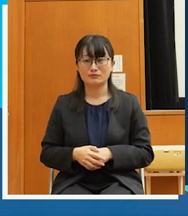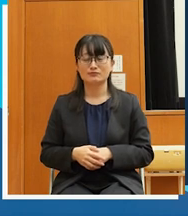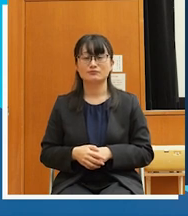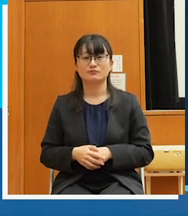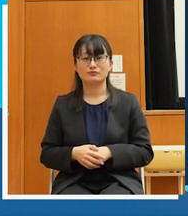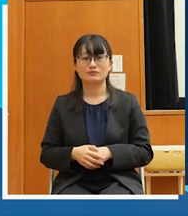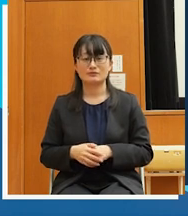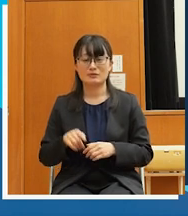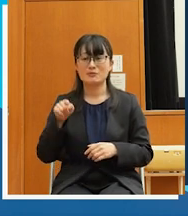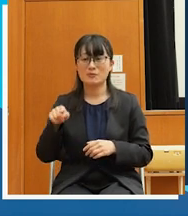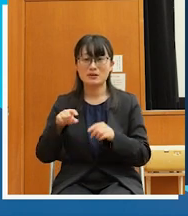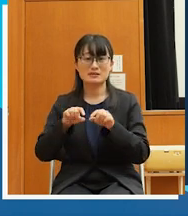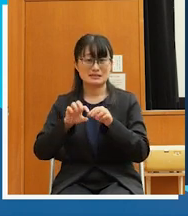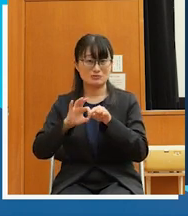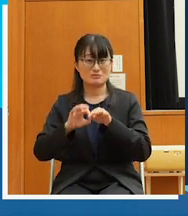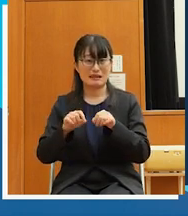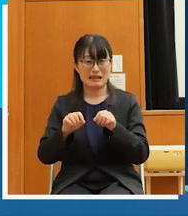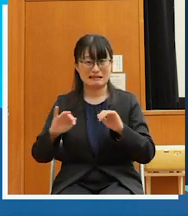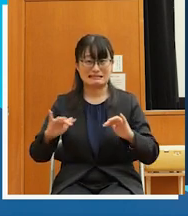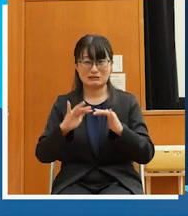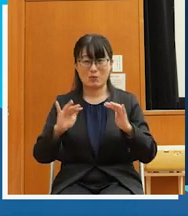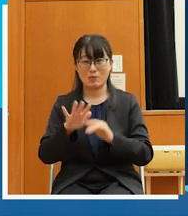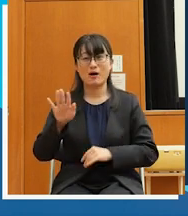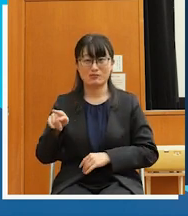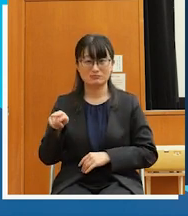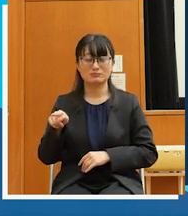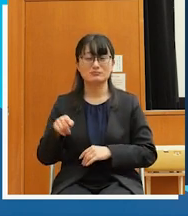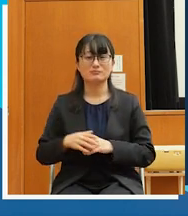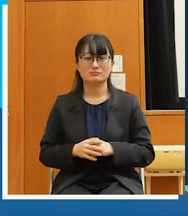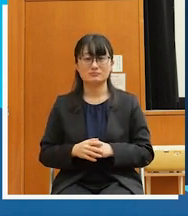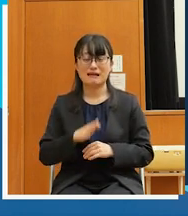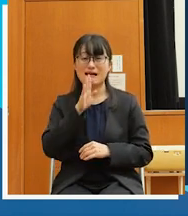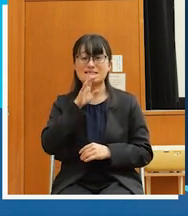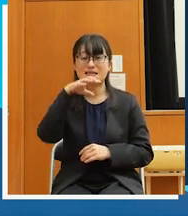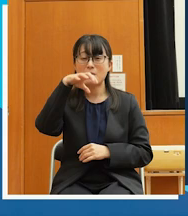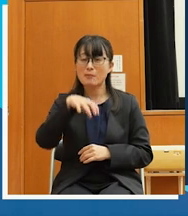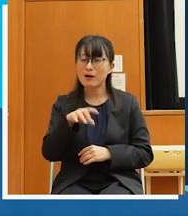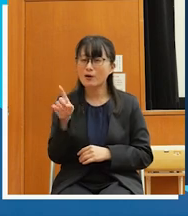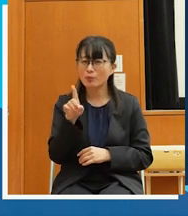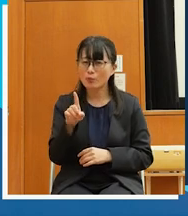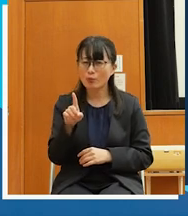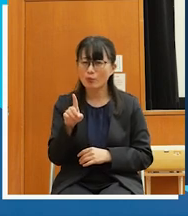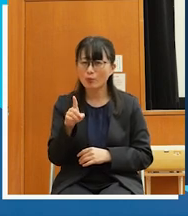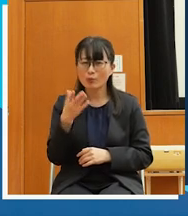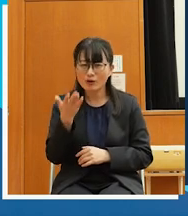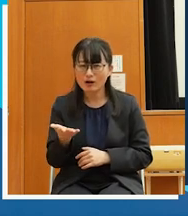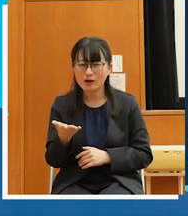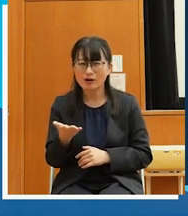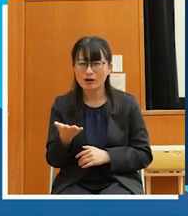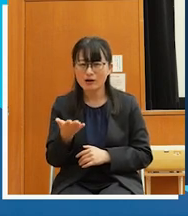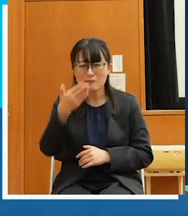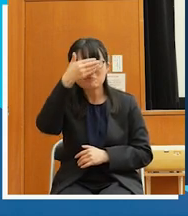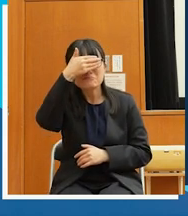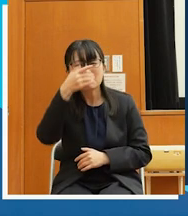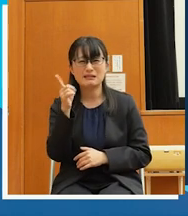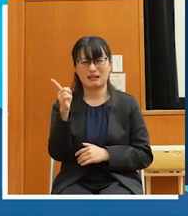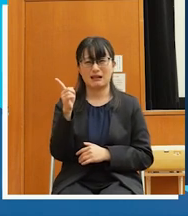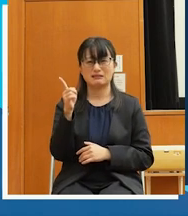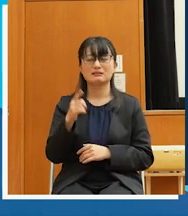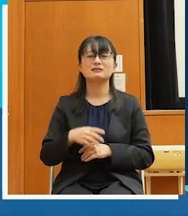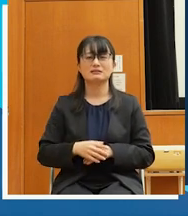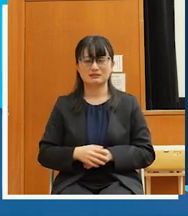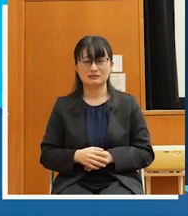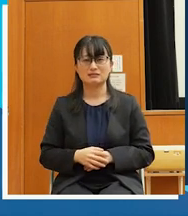議論もありますそれは現場がどうなってるかっていうことをきちんと見ていないからです見れ